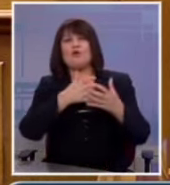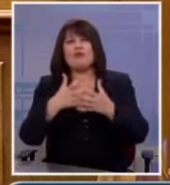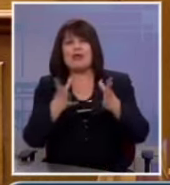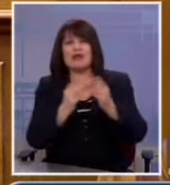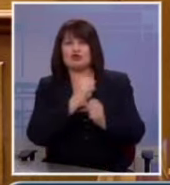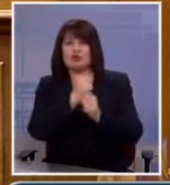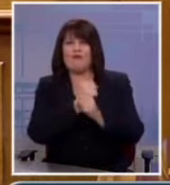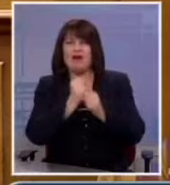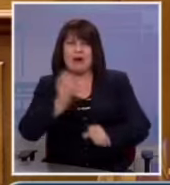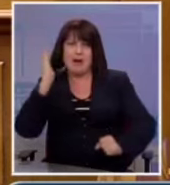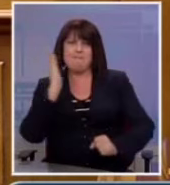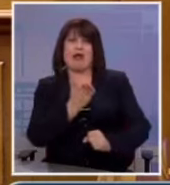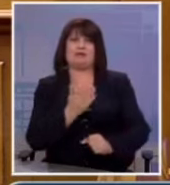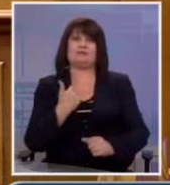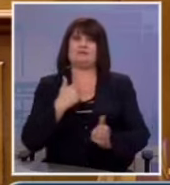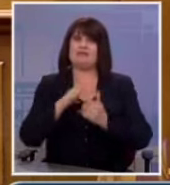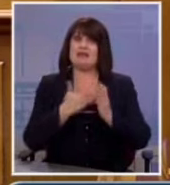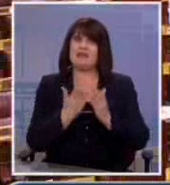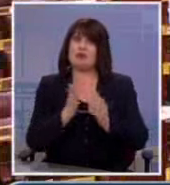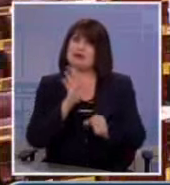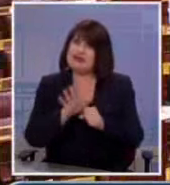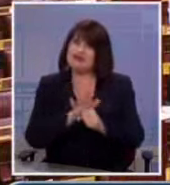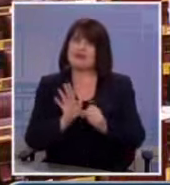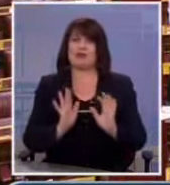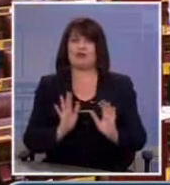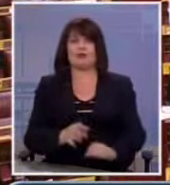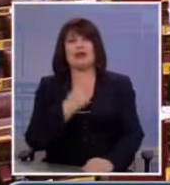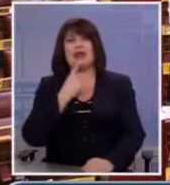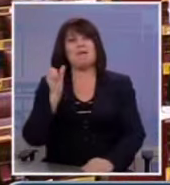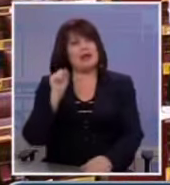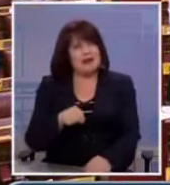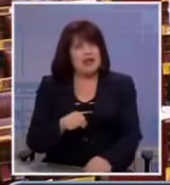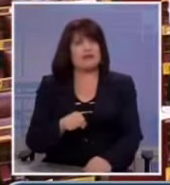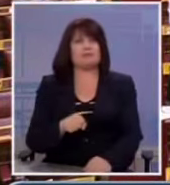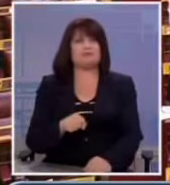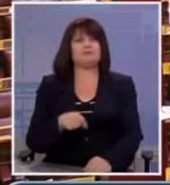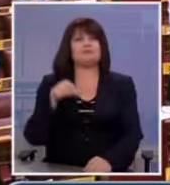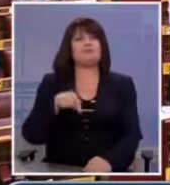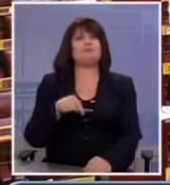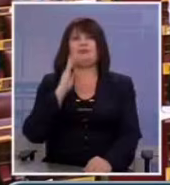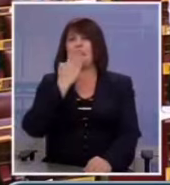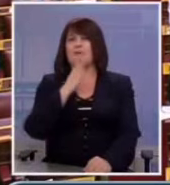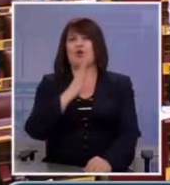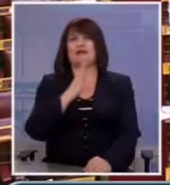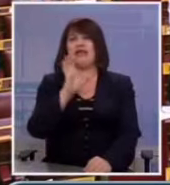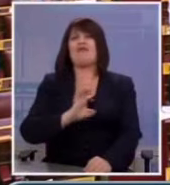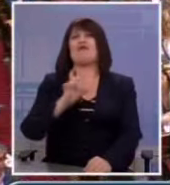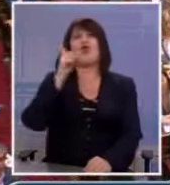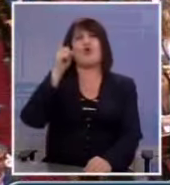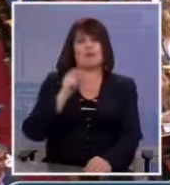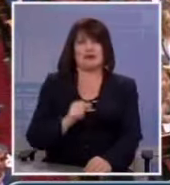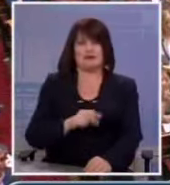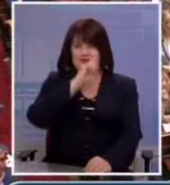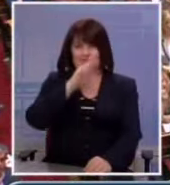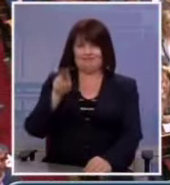έχουμε και μέριμνα για την επάρκεια. Λέει ναι, και εδώ είναι η μεγάλη υποκρισία και των εταίρων, στην